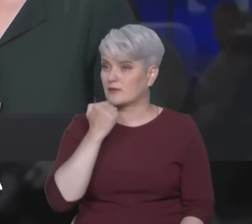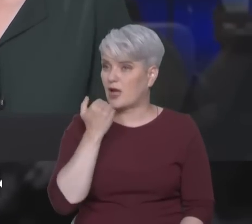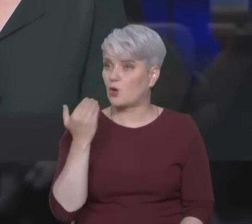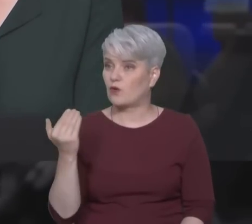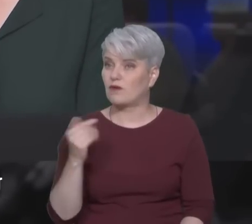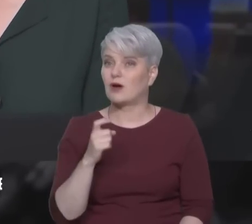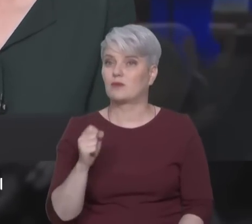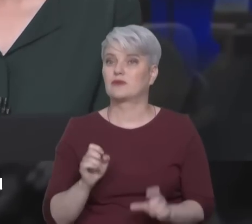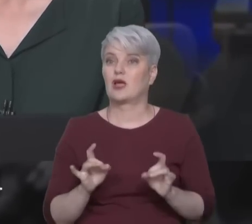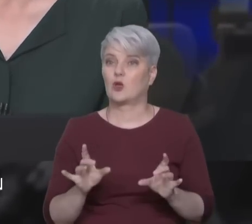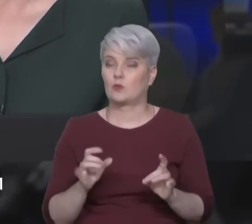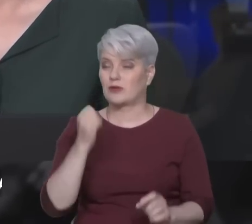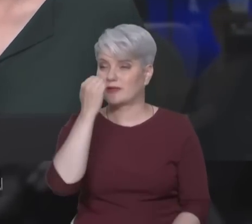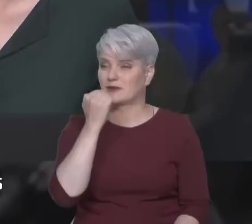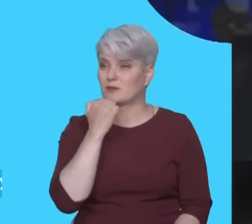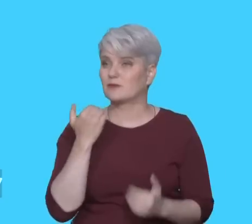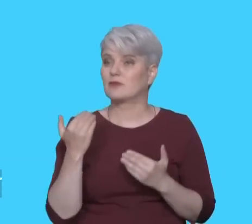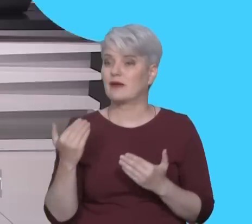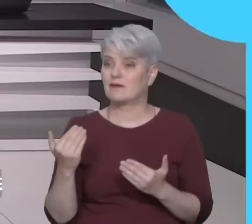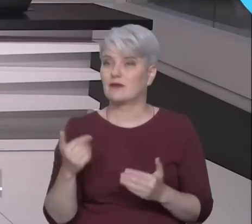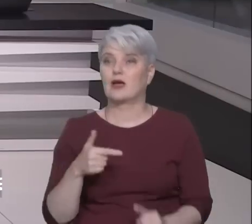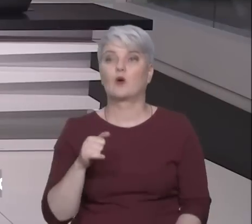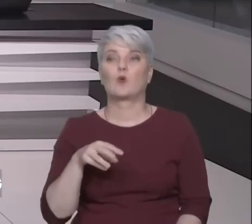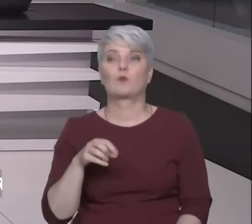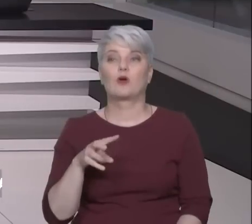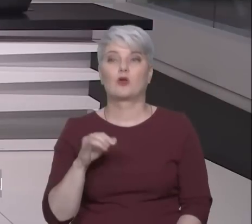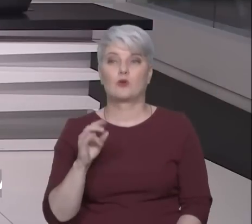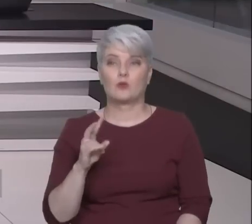цю розповідь. Спасибі вам, Наталя Гуменюк, начальниця